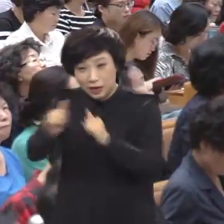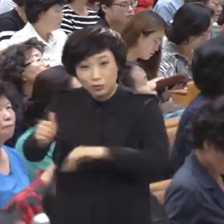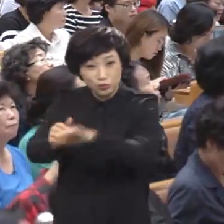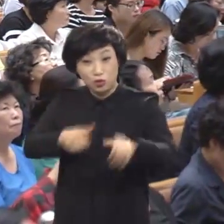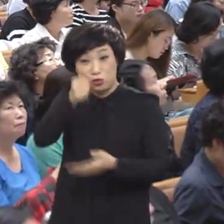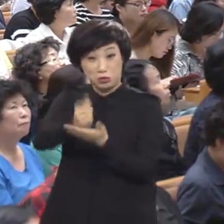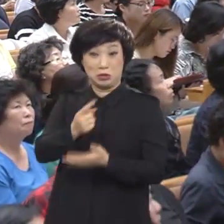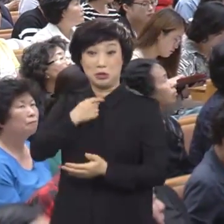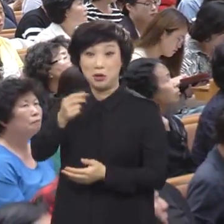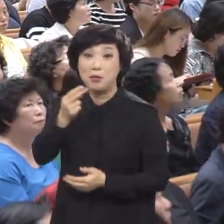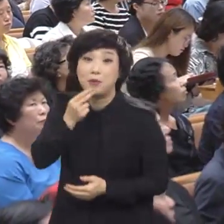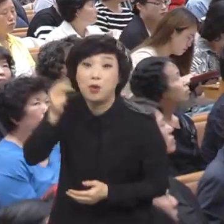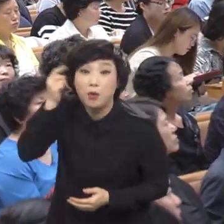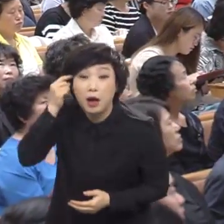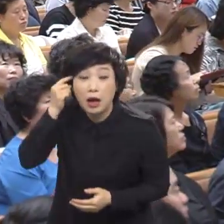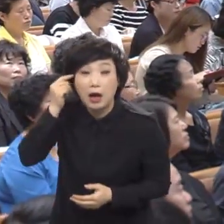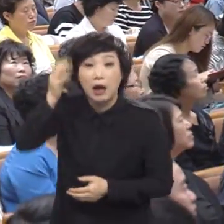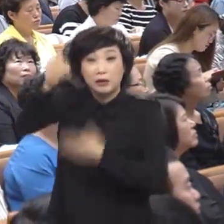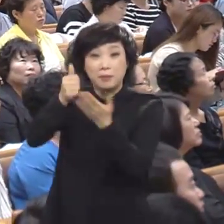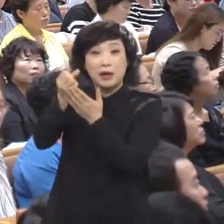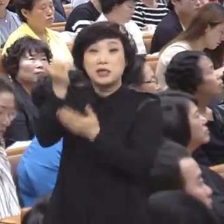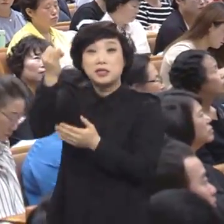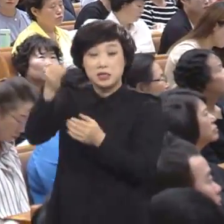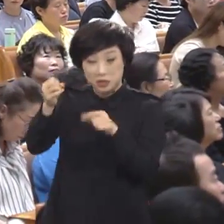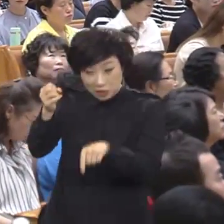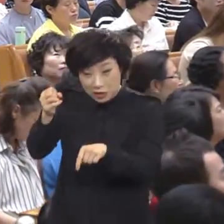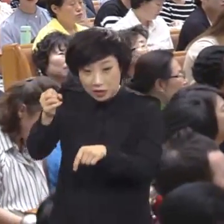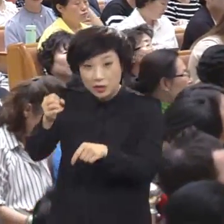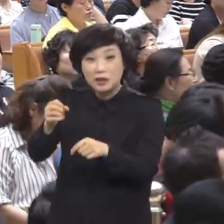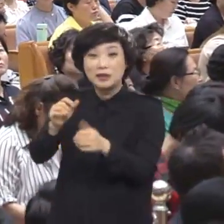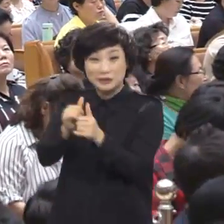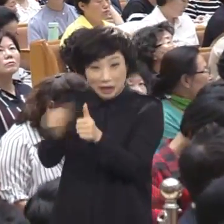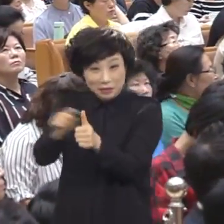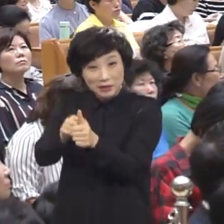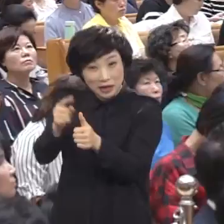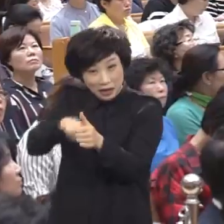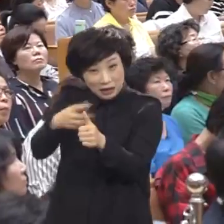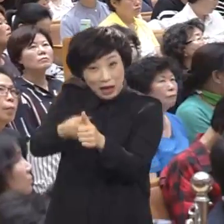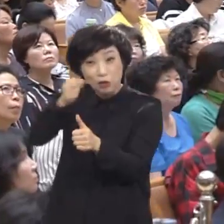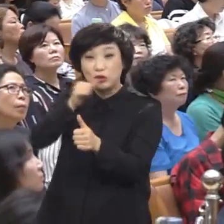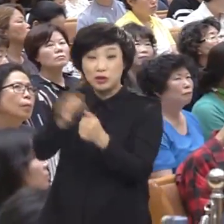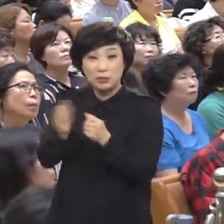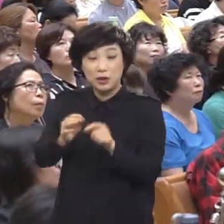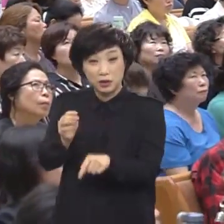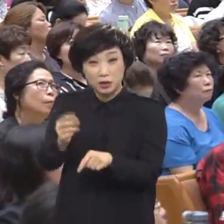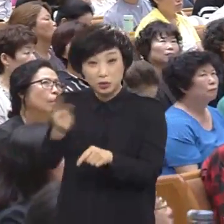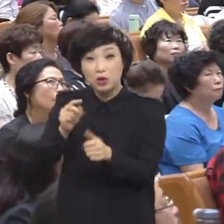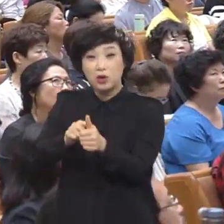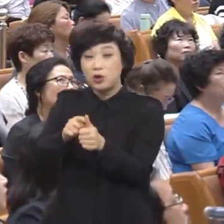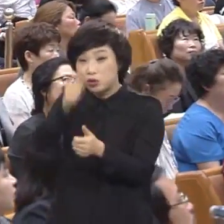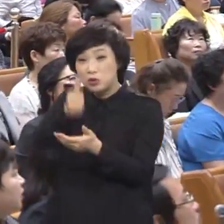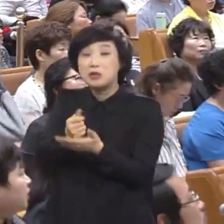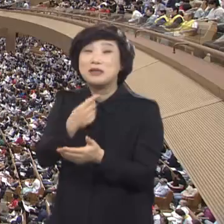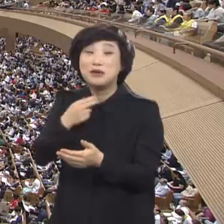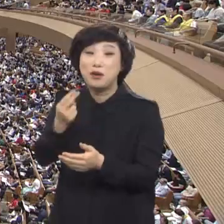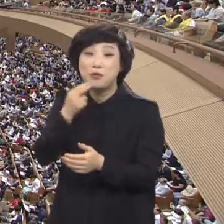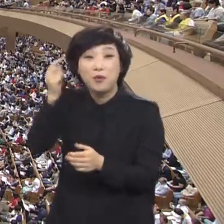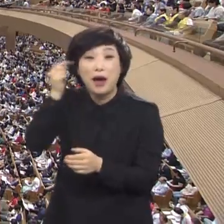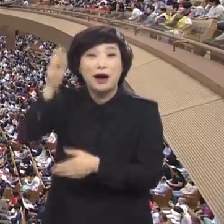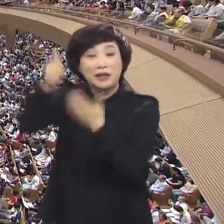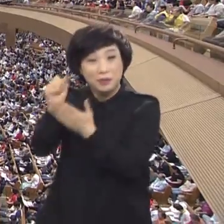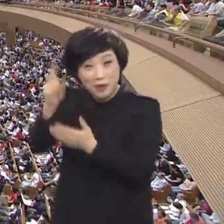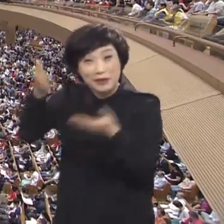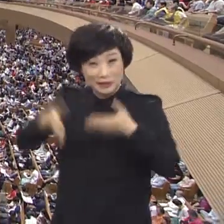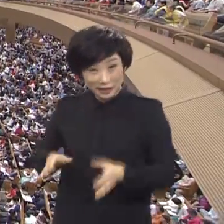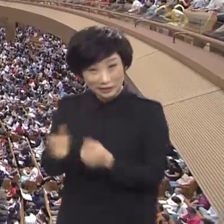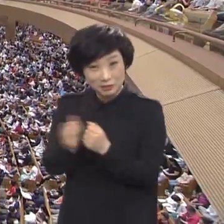죄를 짓지 아니하나니 이는 하나님의 씨가 그의 속에 거함이요 저도 범죄치 못하는 것은 하나님께로서 났음이라.